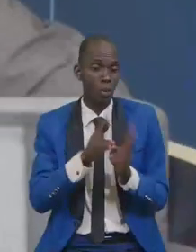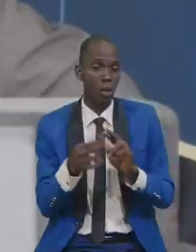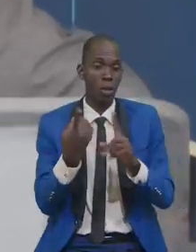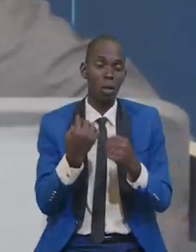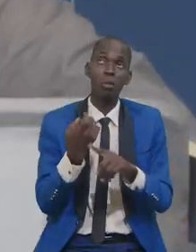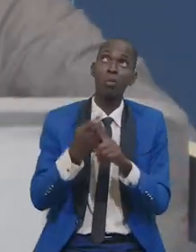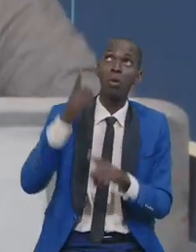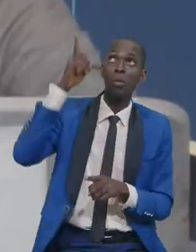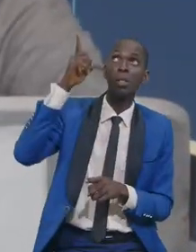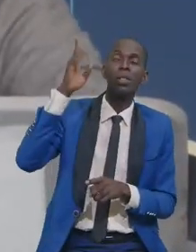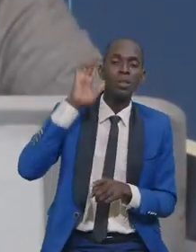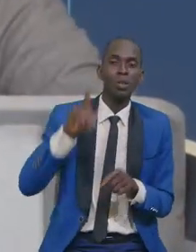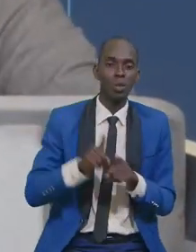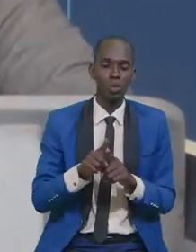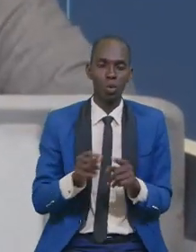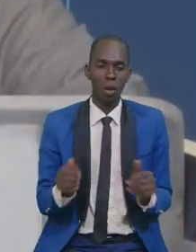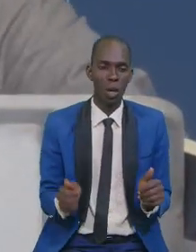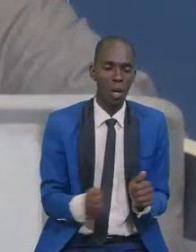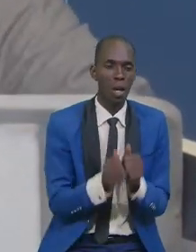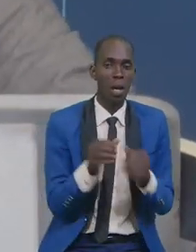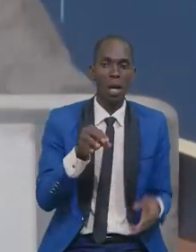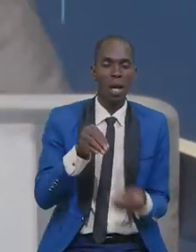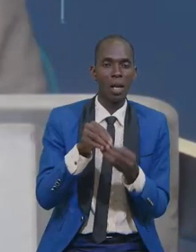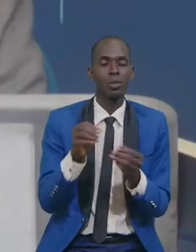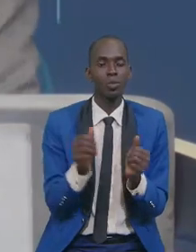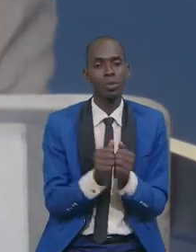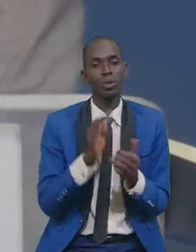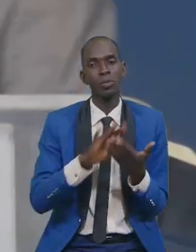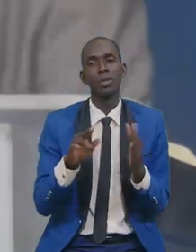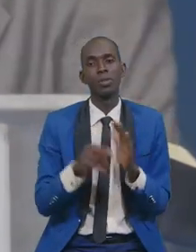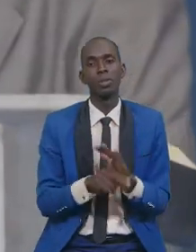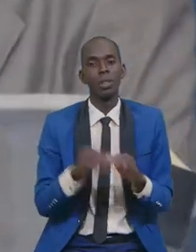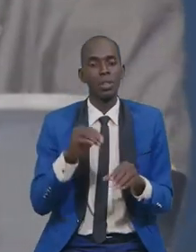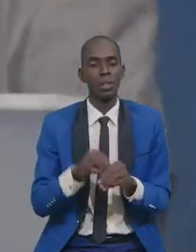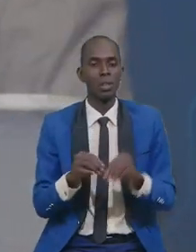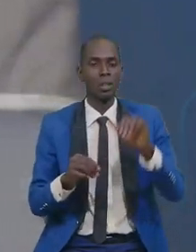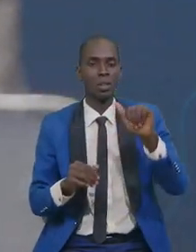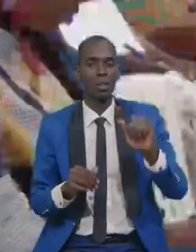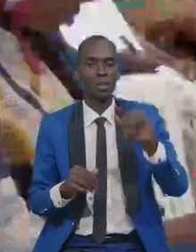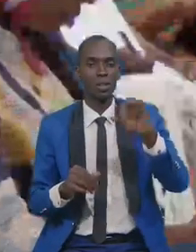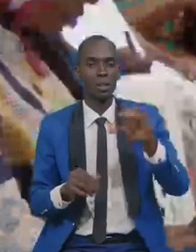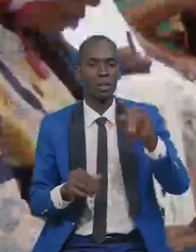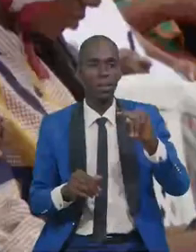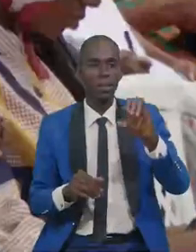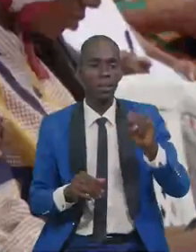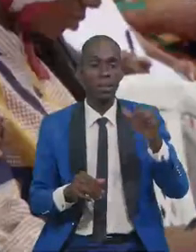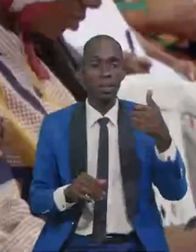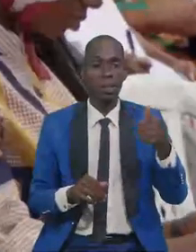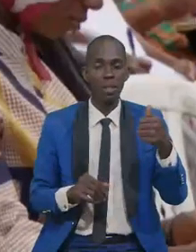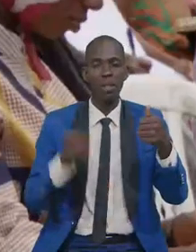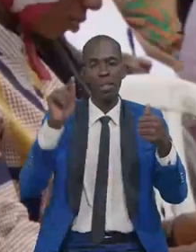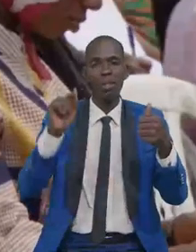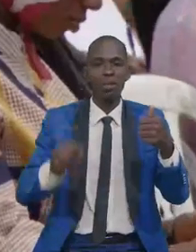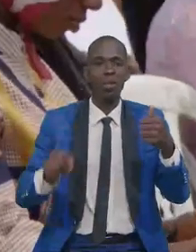repentance vient de lui, il la fait suivre du pardon. en Actes chapitre 10,